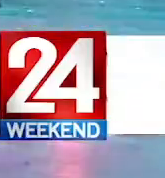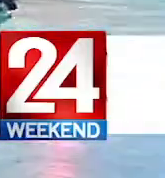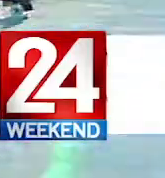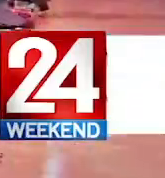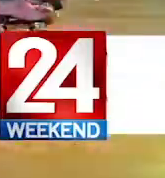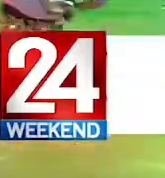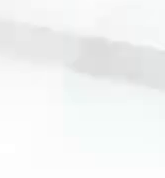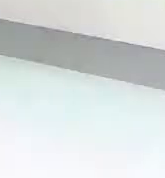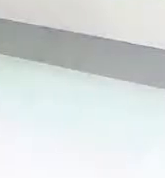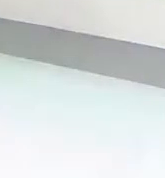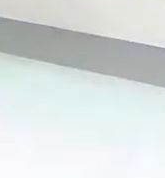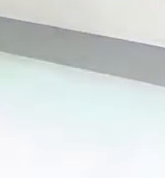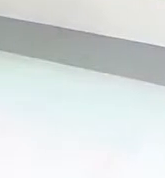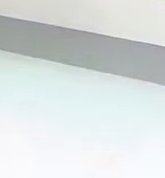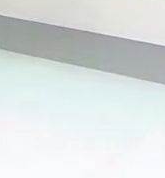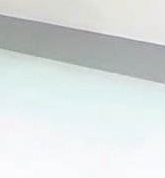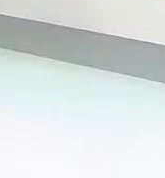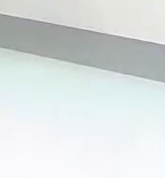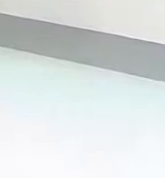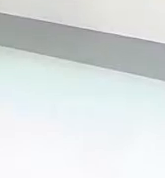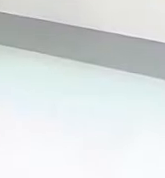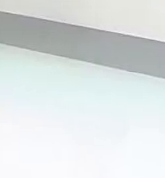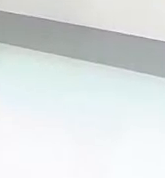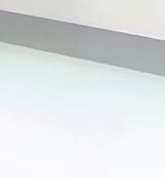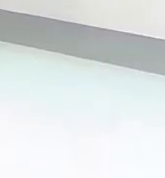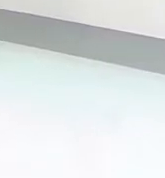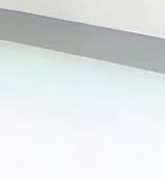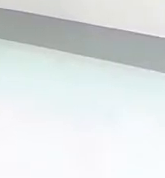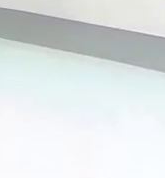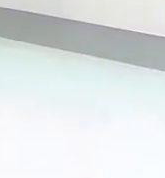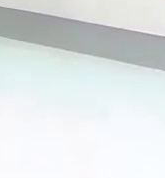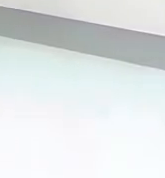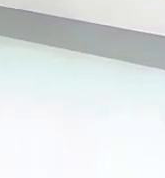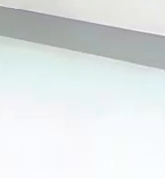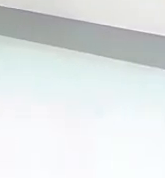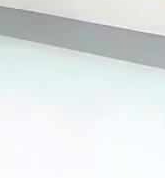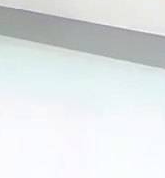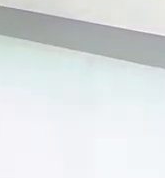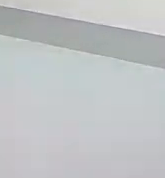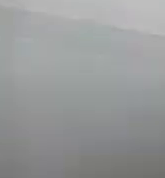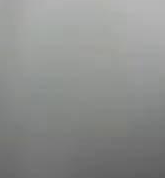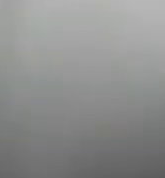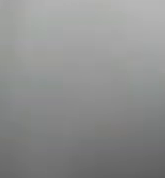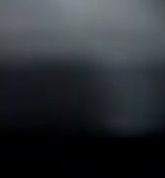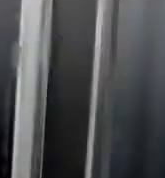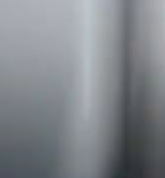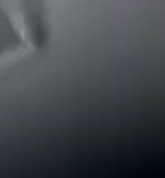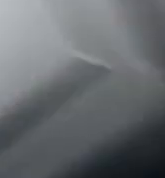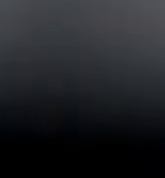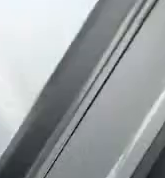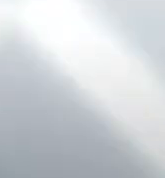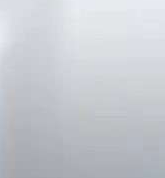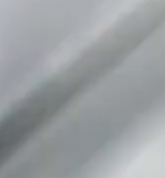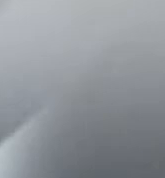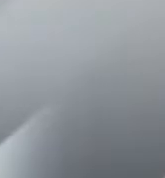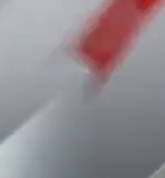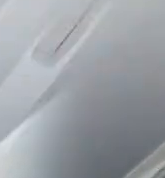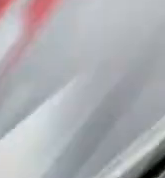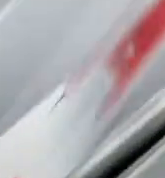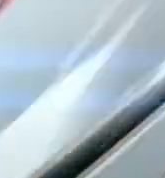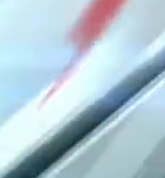Tutuka dito sa 24 Oras Weekend.